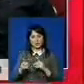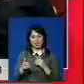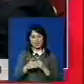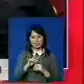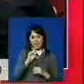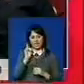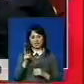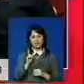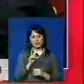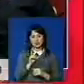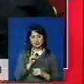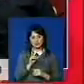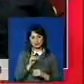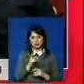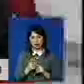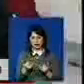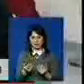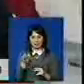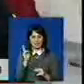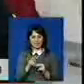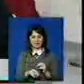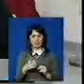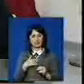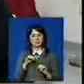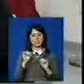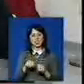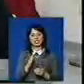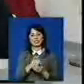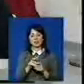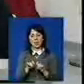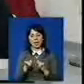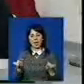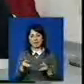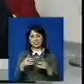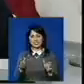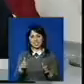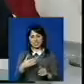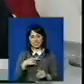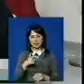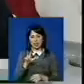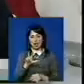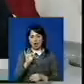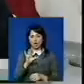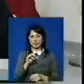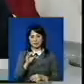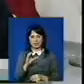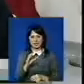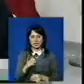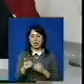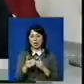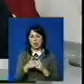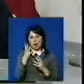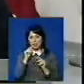დაახლოებით ერთი წლის წინ დაიწყეთ, დღეს დამთავრდა და ჩვენ საშუალება გვაქვს გახსნათ ჩვენი ჰოსპისი და უკვე